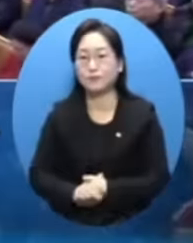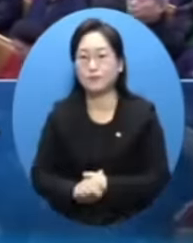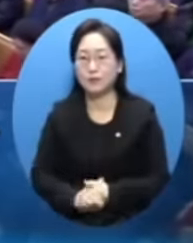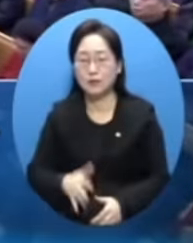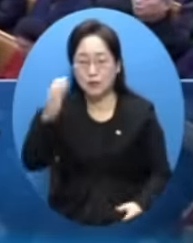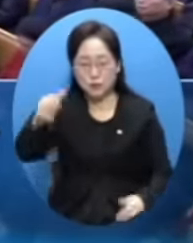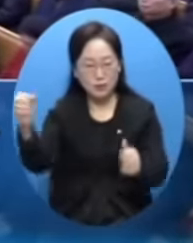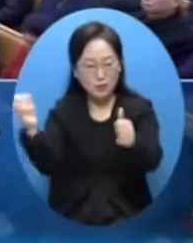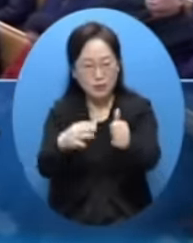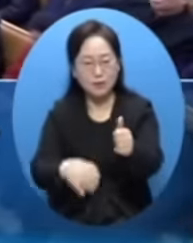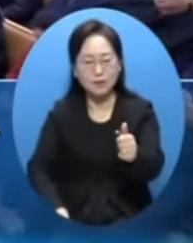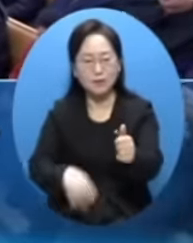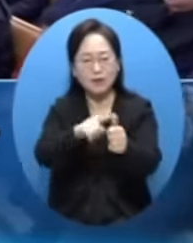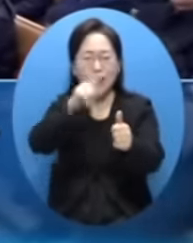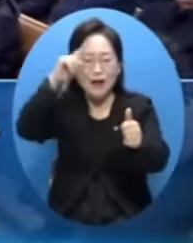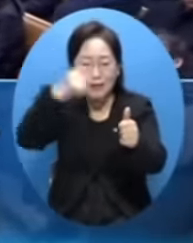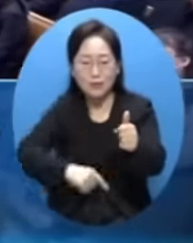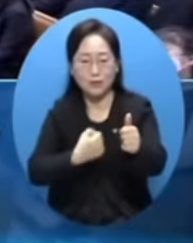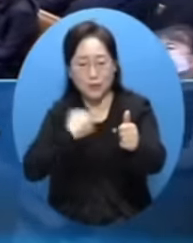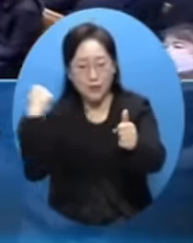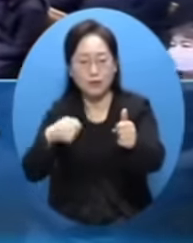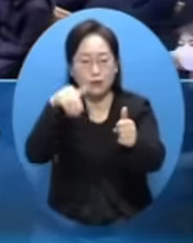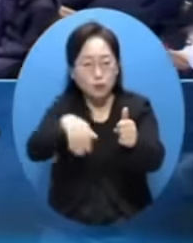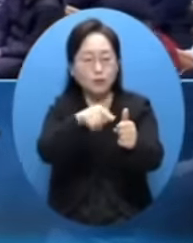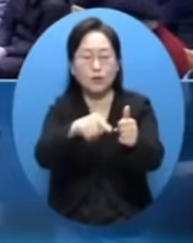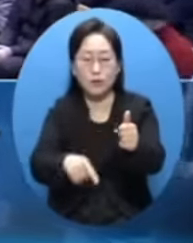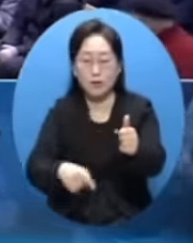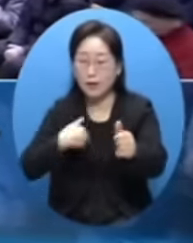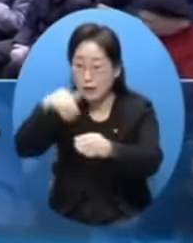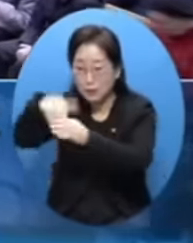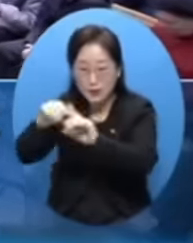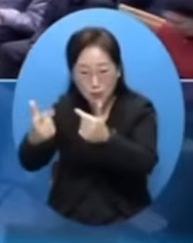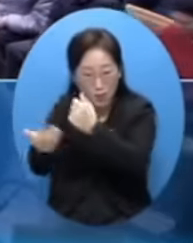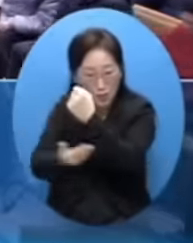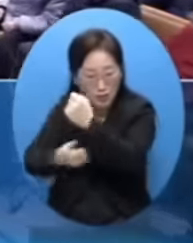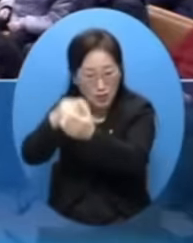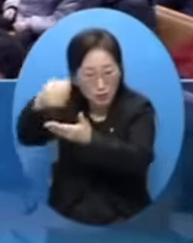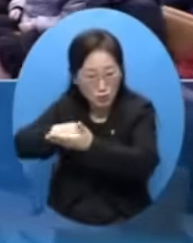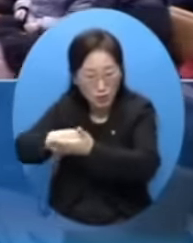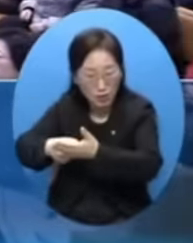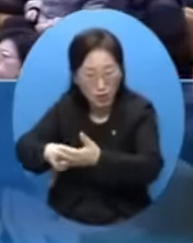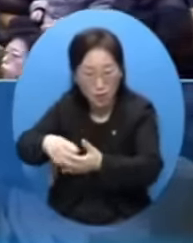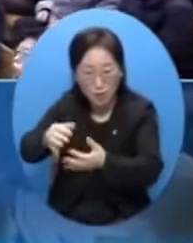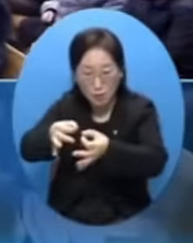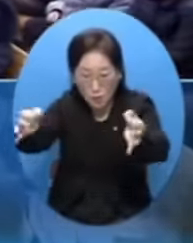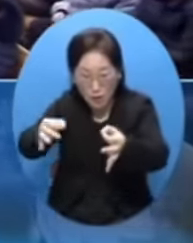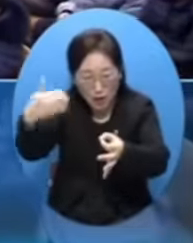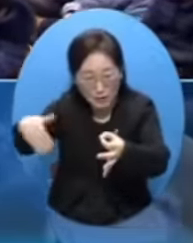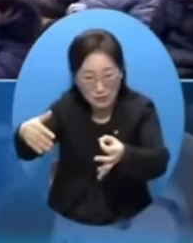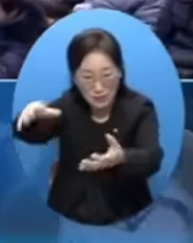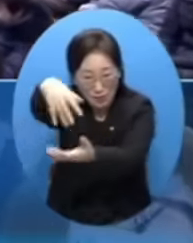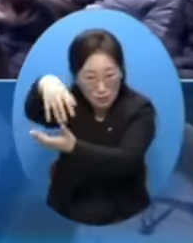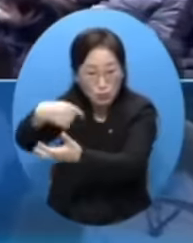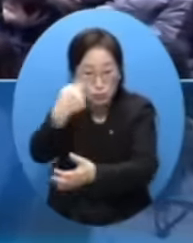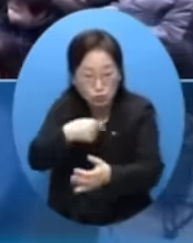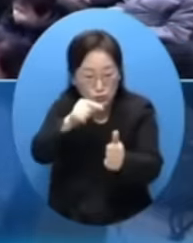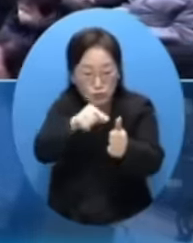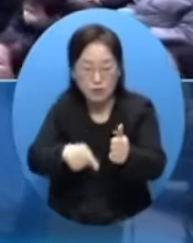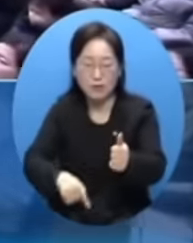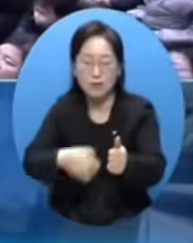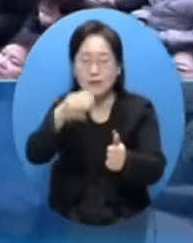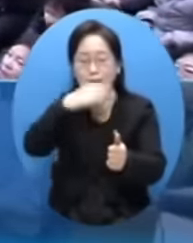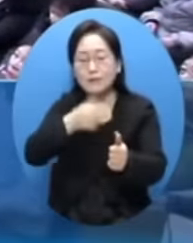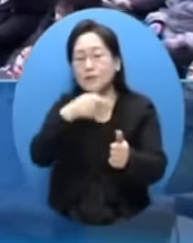주인이 대답하여 이르되 악하고 개어 종아 나는 심지 않은 데서 거두고 해치지 않은 데서 모는 줄로 내가 알았느냐이 무익한 종을